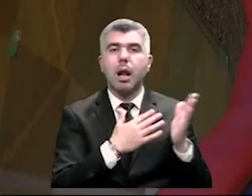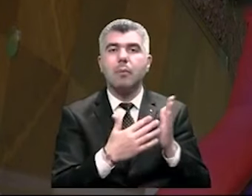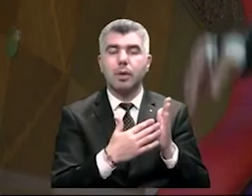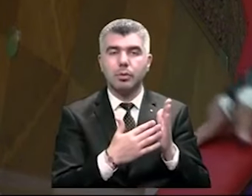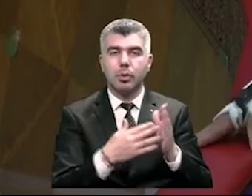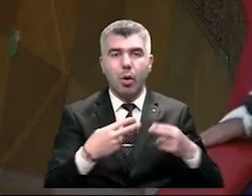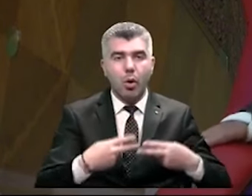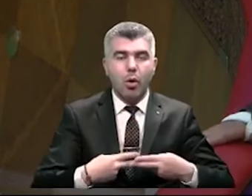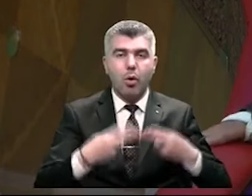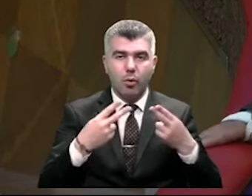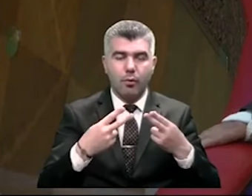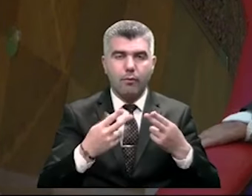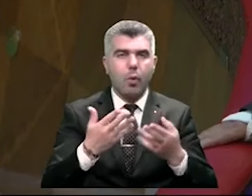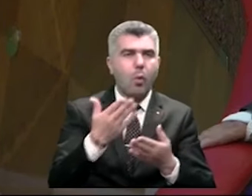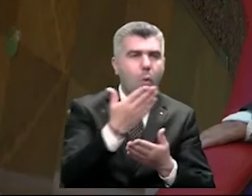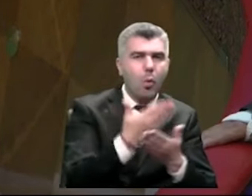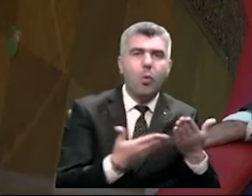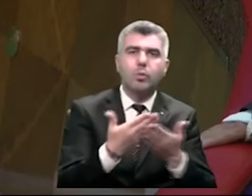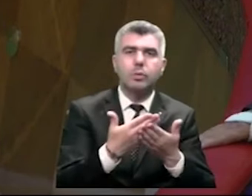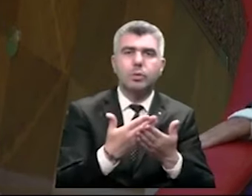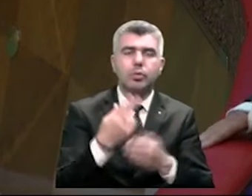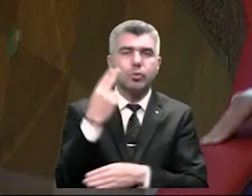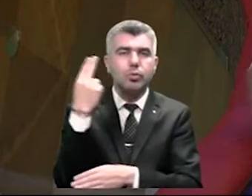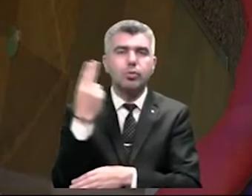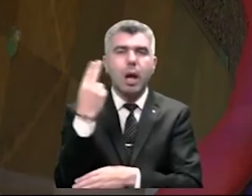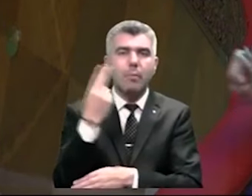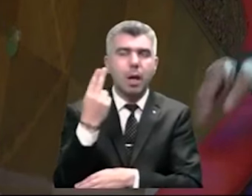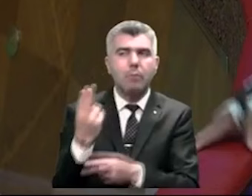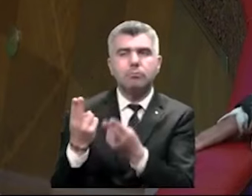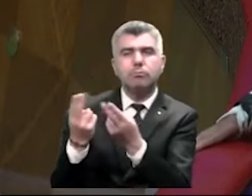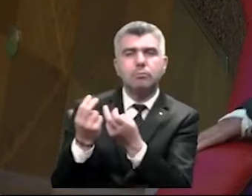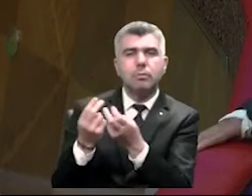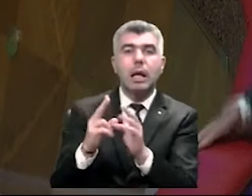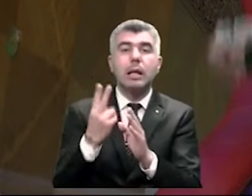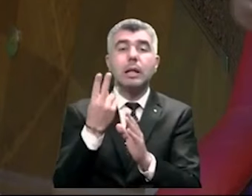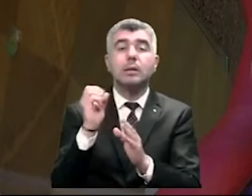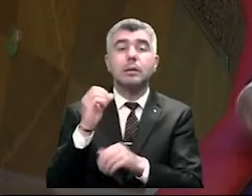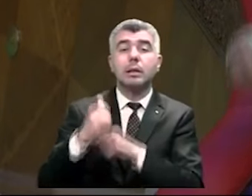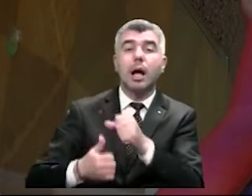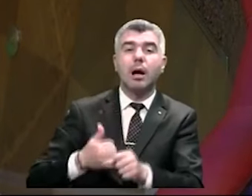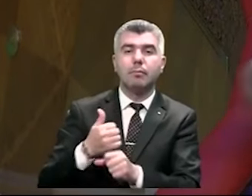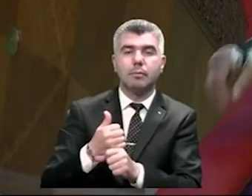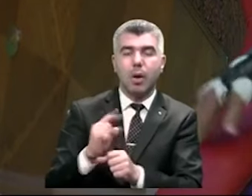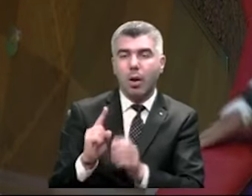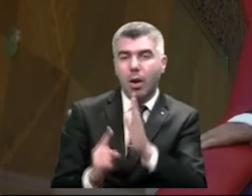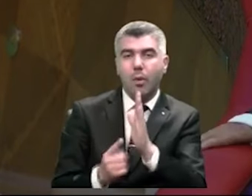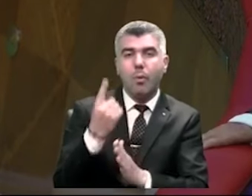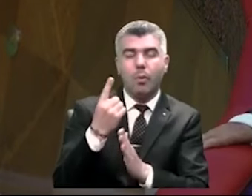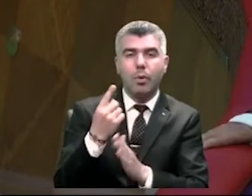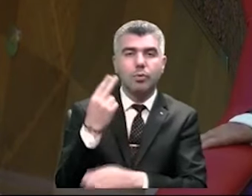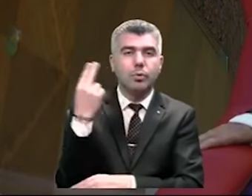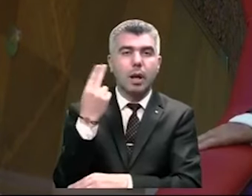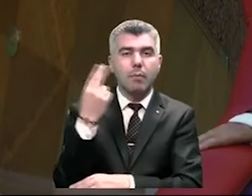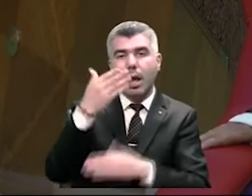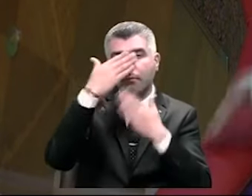تظن بان جميع الجامعات وجميع المختبرات كيتسناو فيه منذ 30 سنه لا اول مره في تاريخ الجامعه